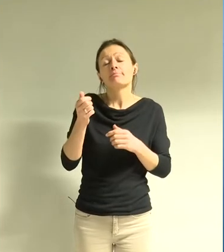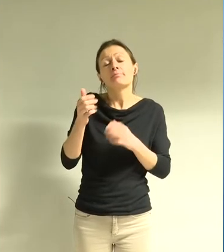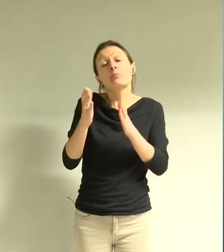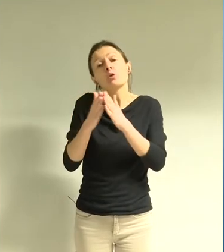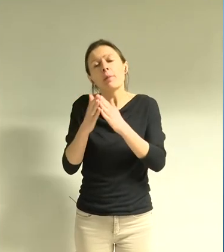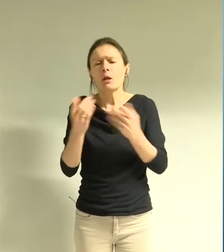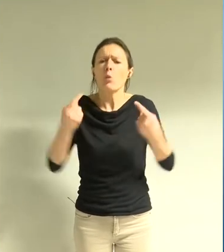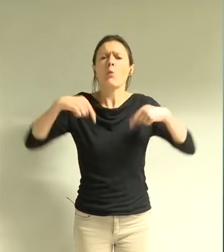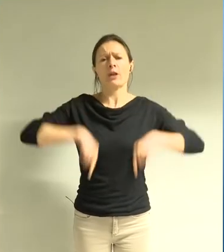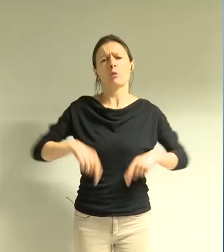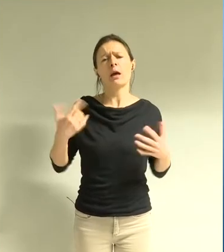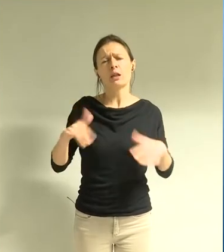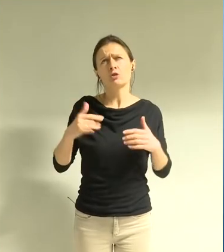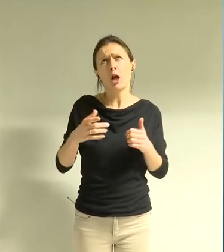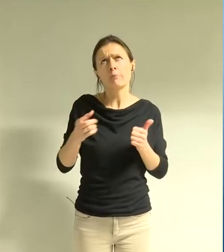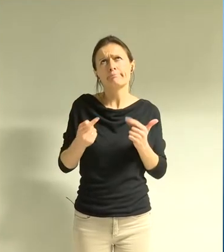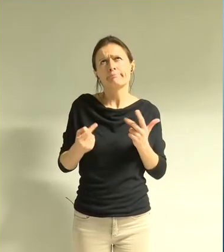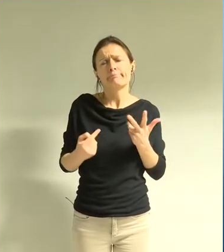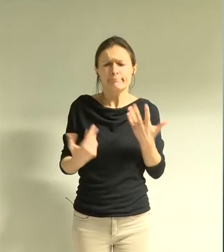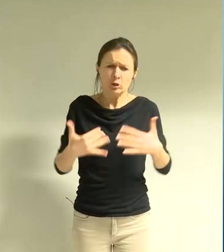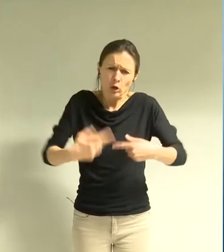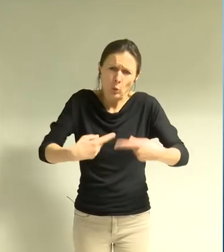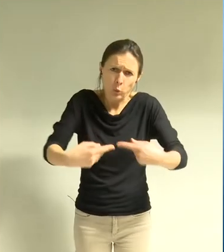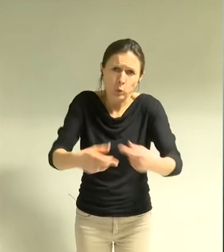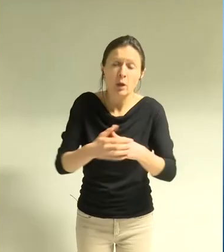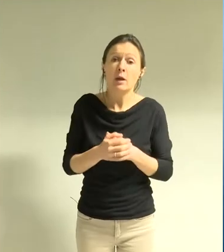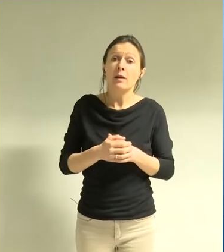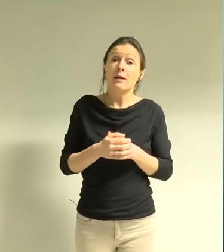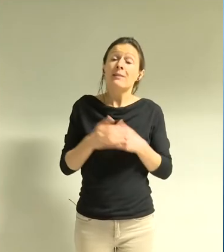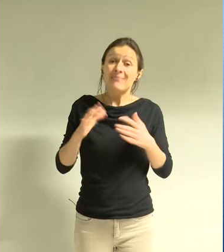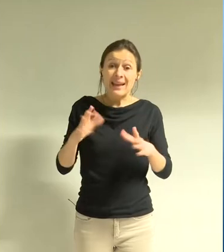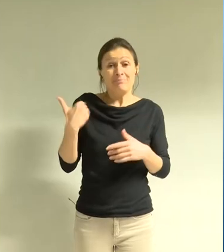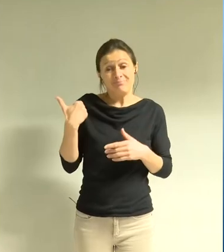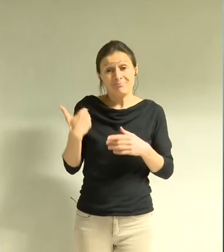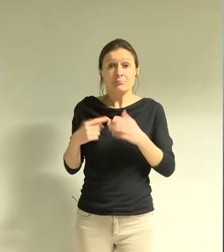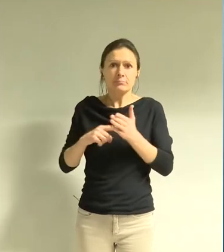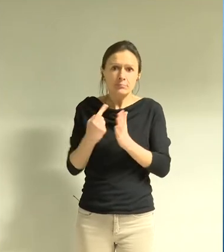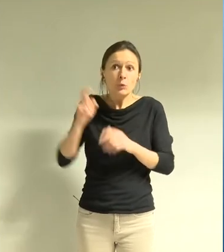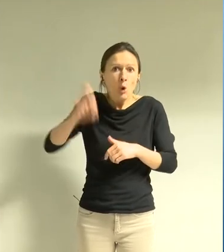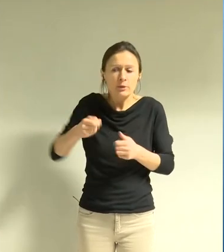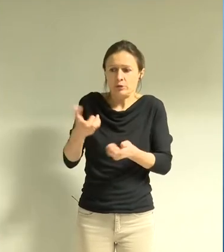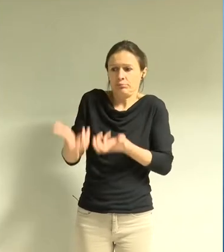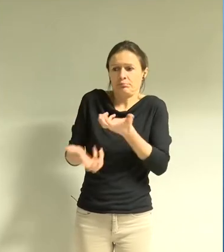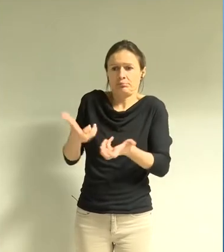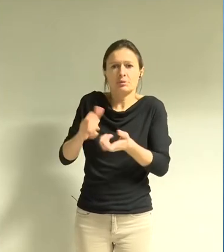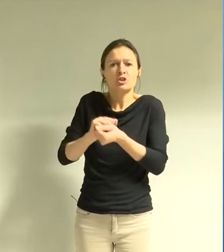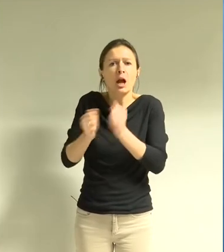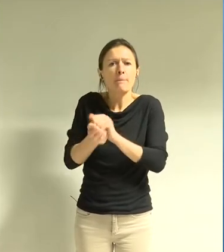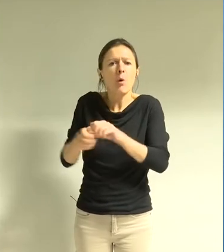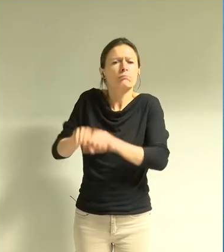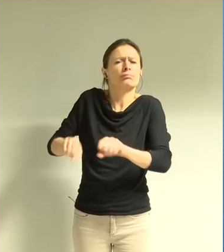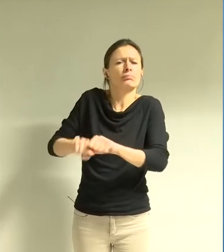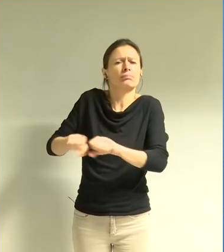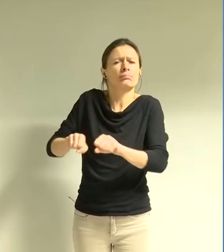et en regrettant aussi que on était obligé de rallumer les centrales à charbon autour de noël suite à la fermeture de